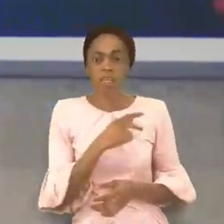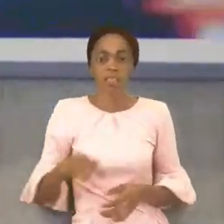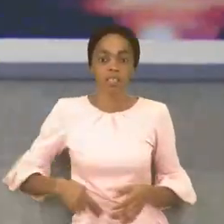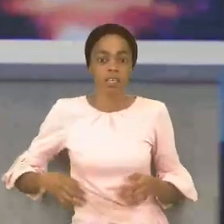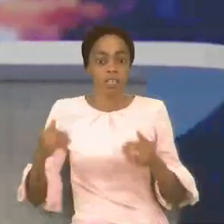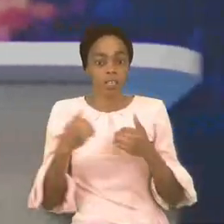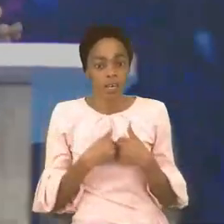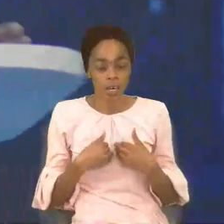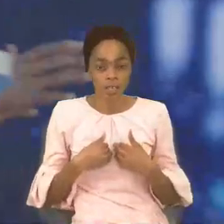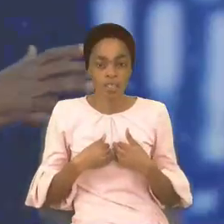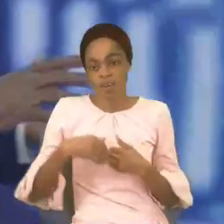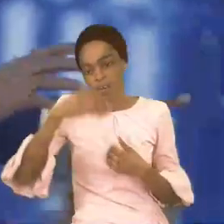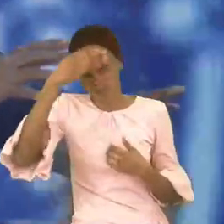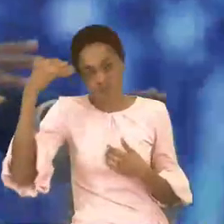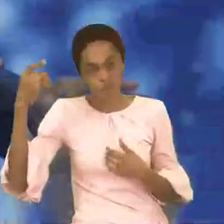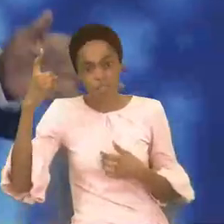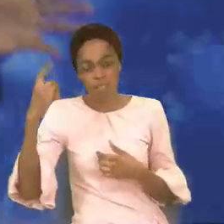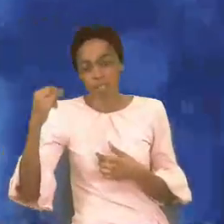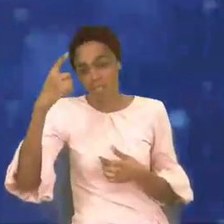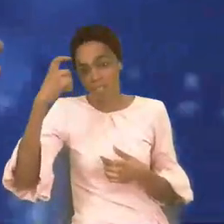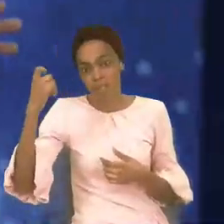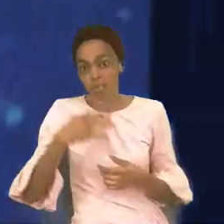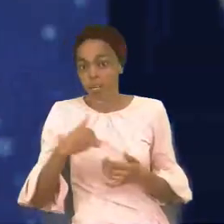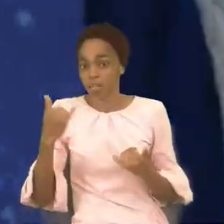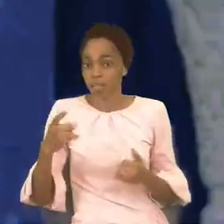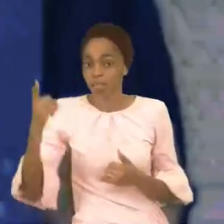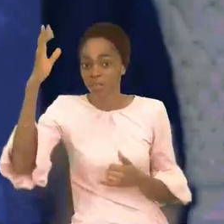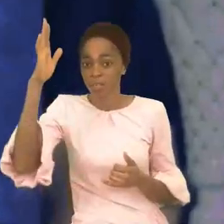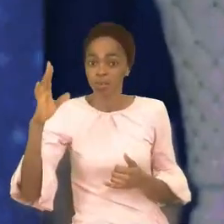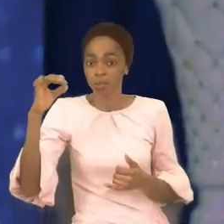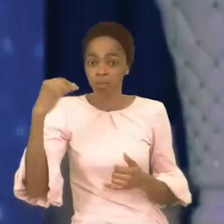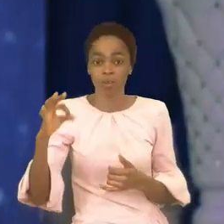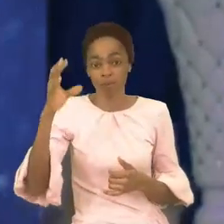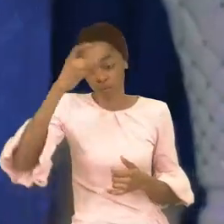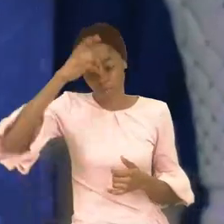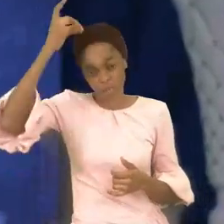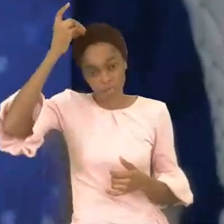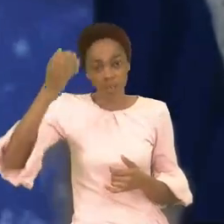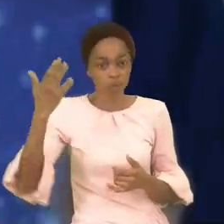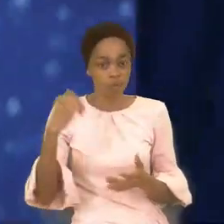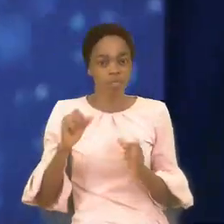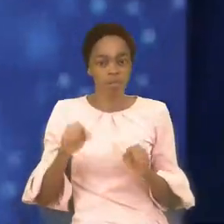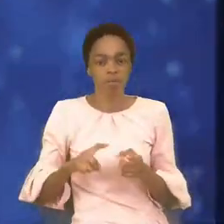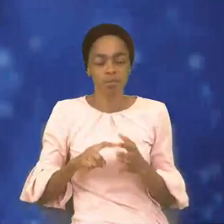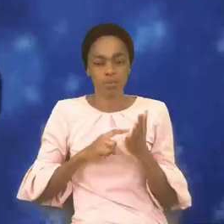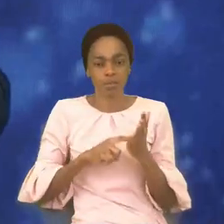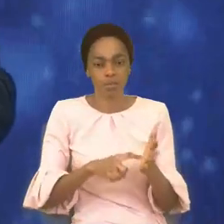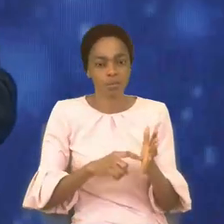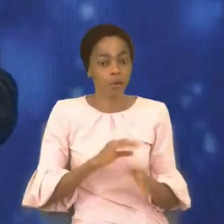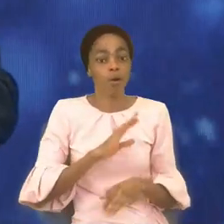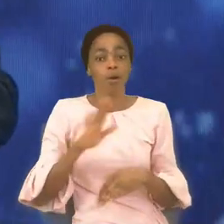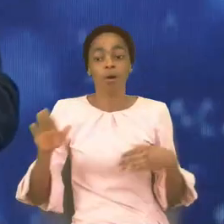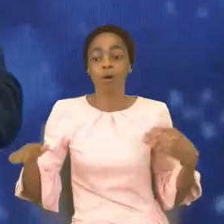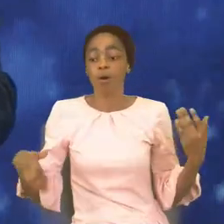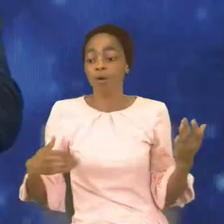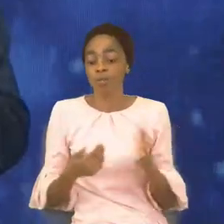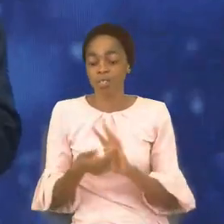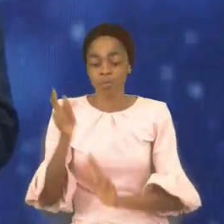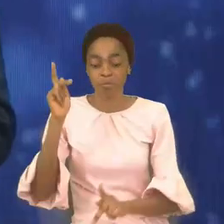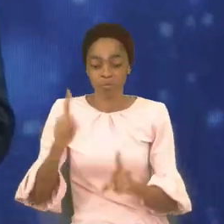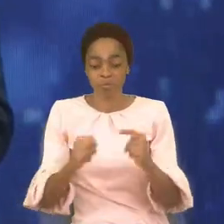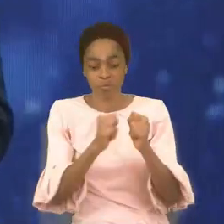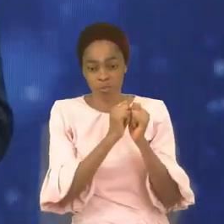oublié son rêve et le Dieu de Daniel a pu révéler cela, eux tous, sans